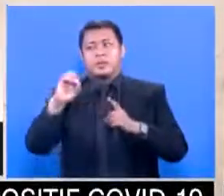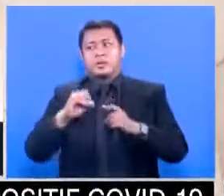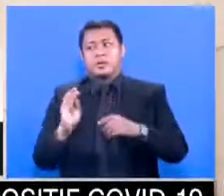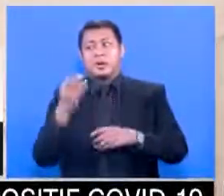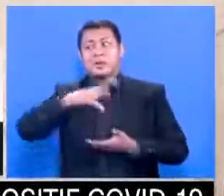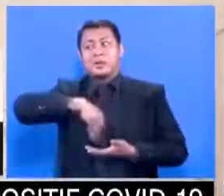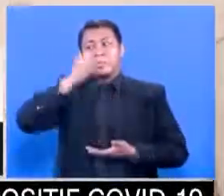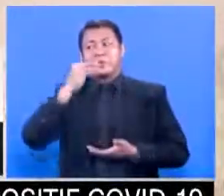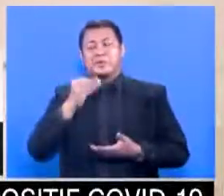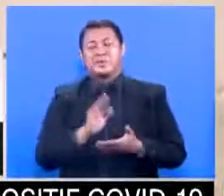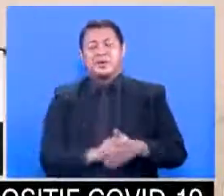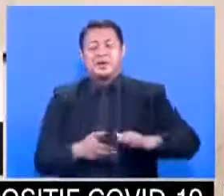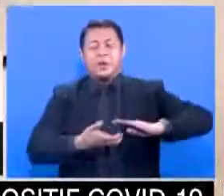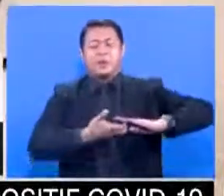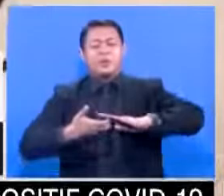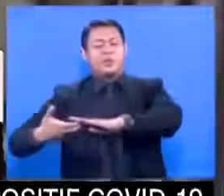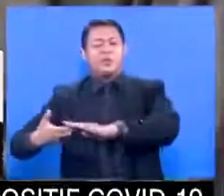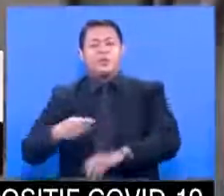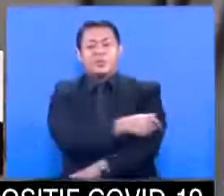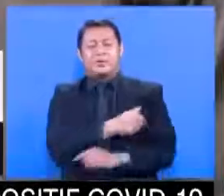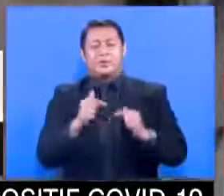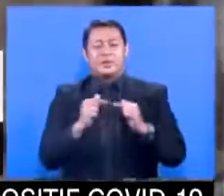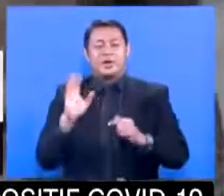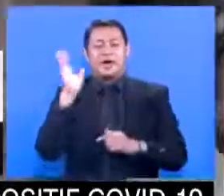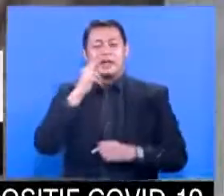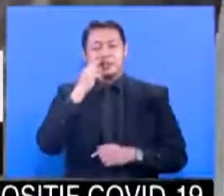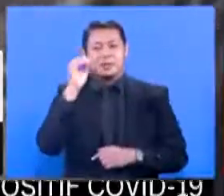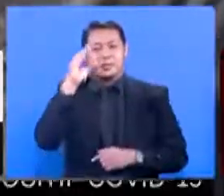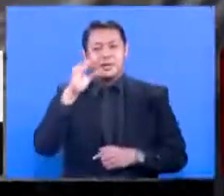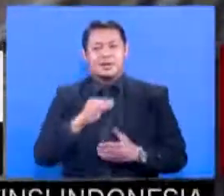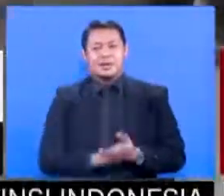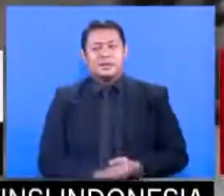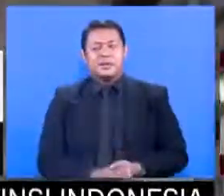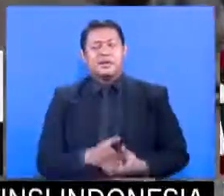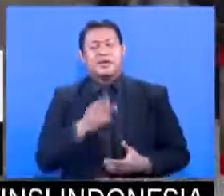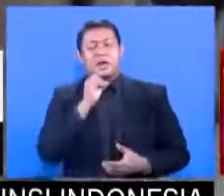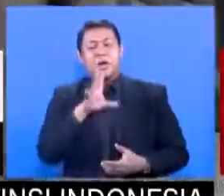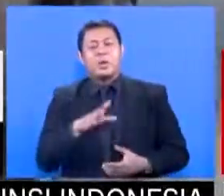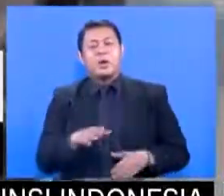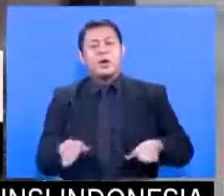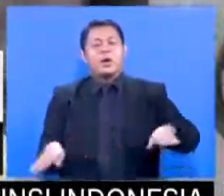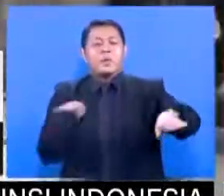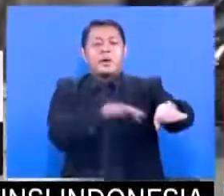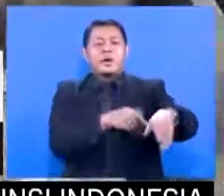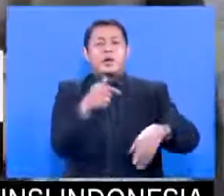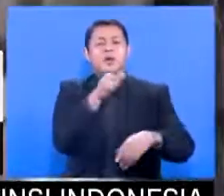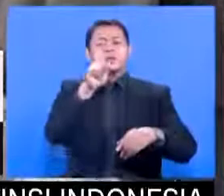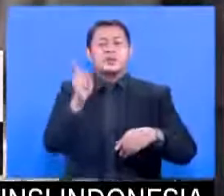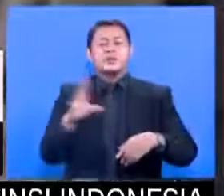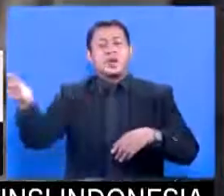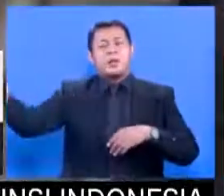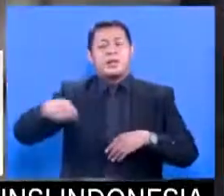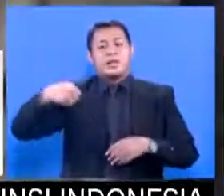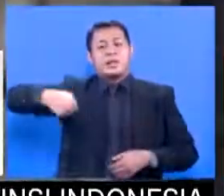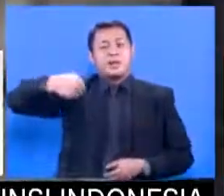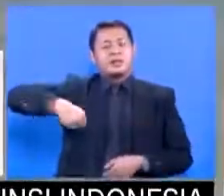Pusat, diderek petugas Sudin Perhubungan Jakarta Pusat pada Senin pagi. Ia berdalih hanya parkir kurang dari semenit untuk mengambil tas